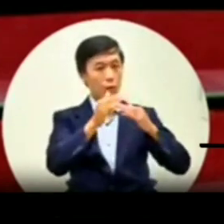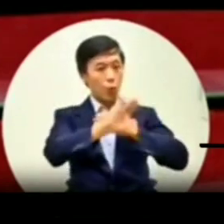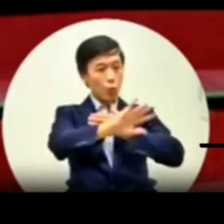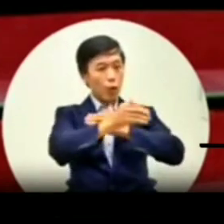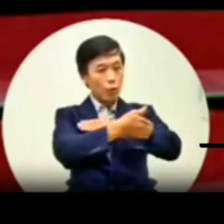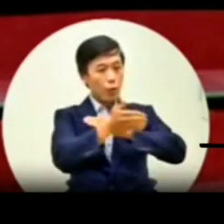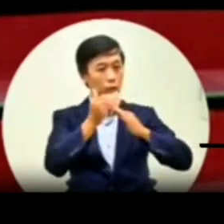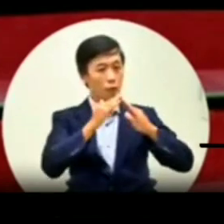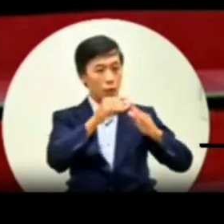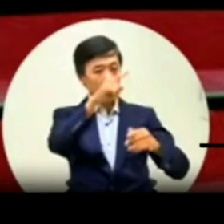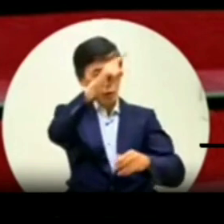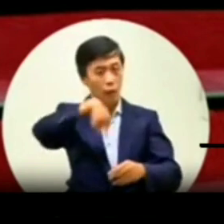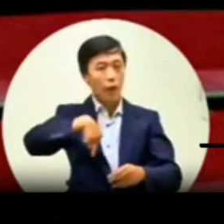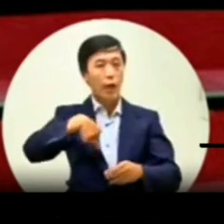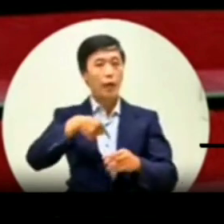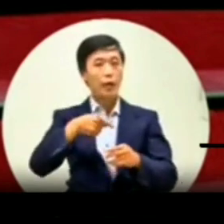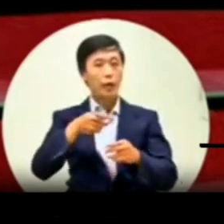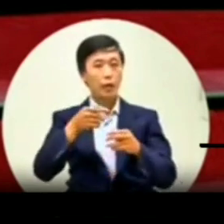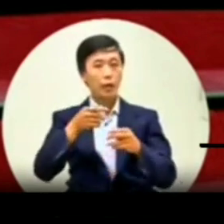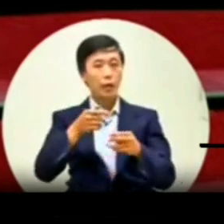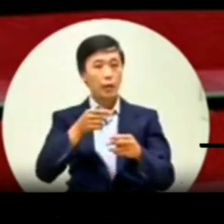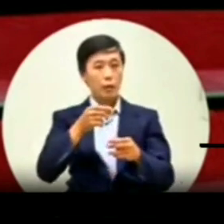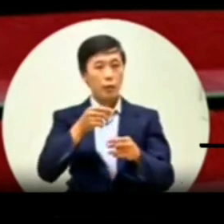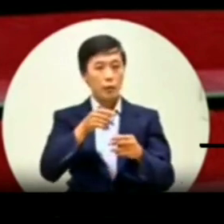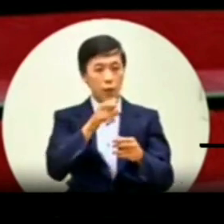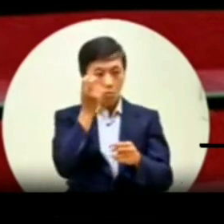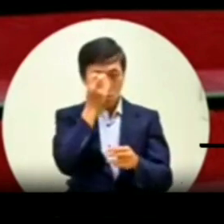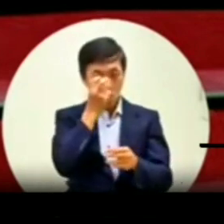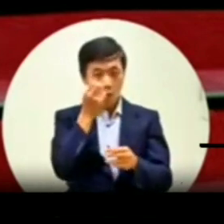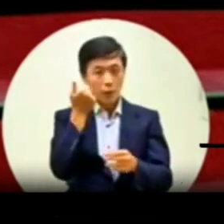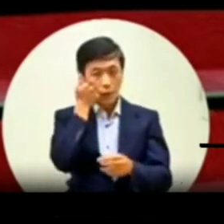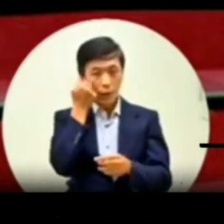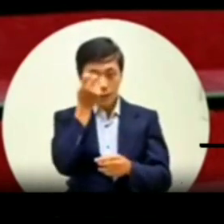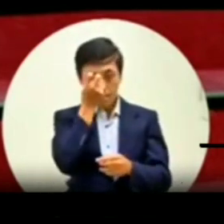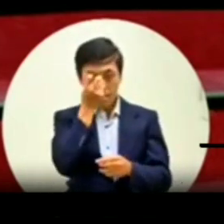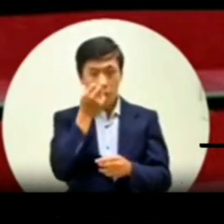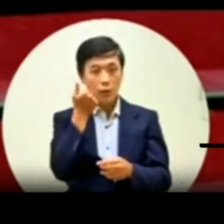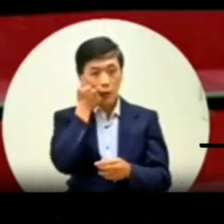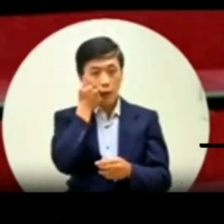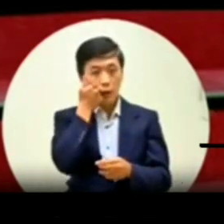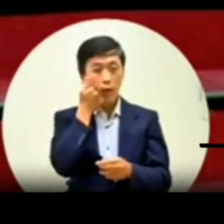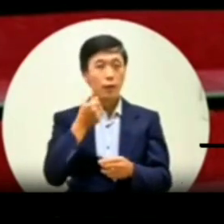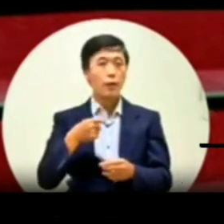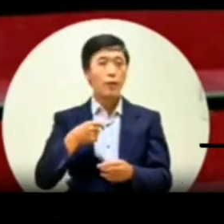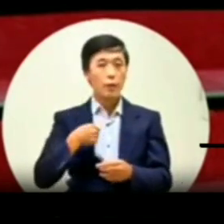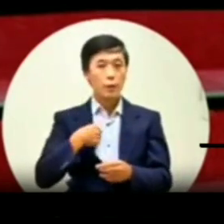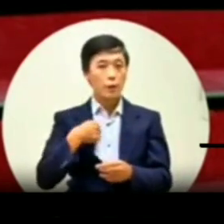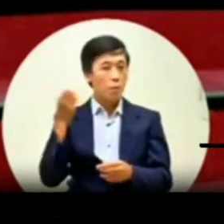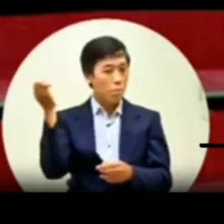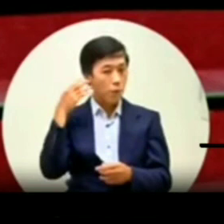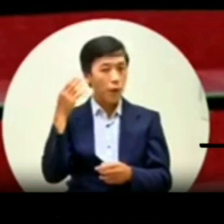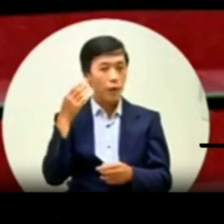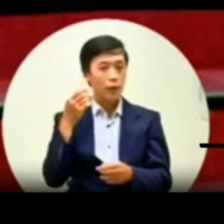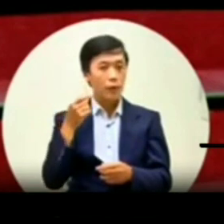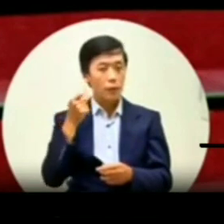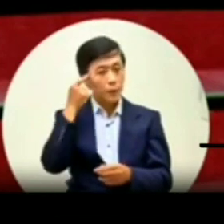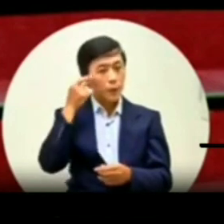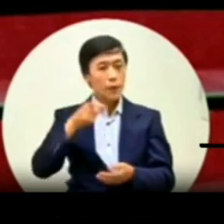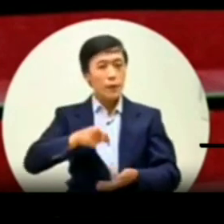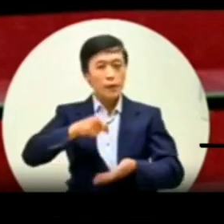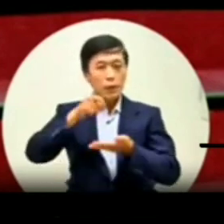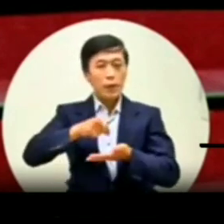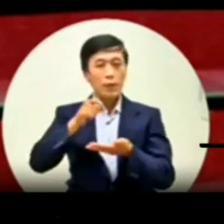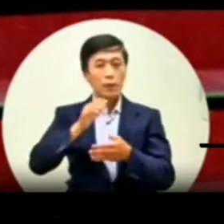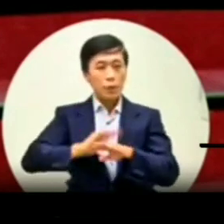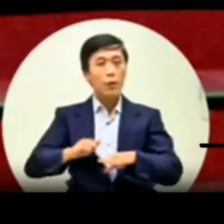雄看哪些人在监票。这句话我说真的，听在耳里非常非常的担心，